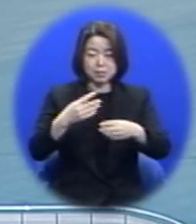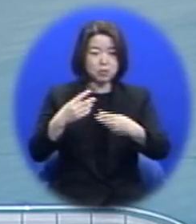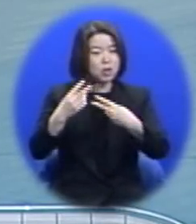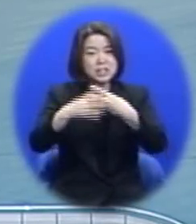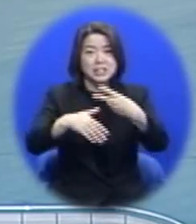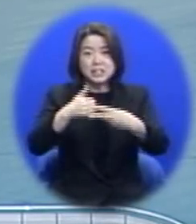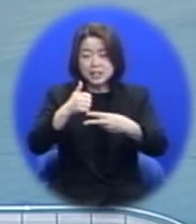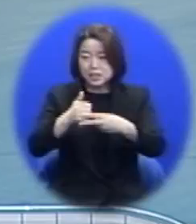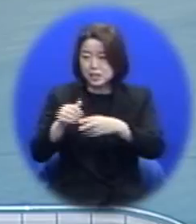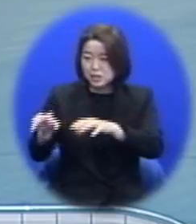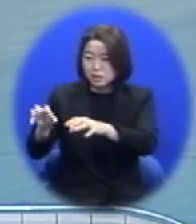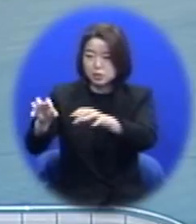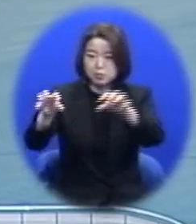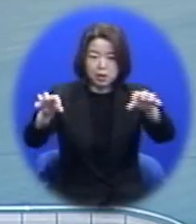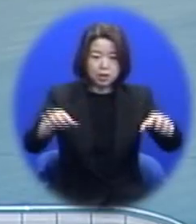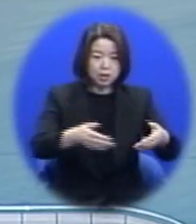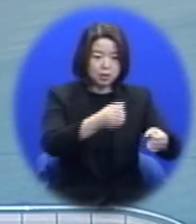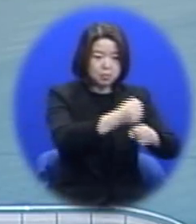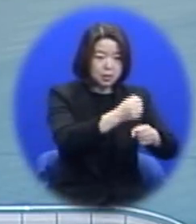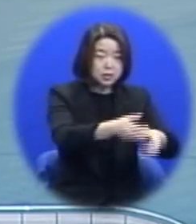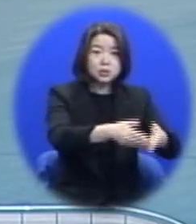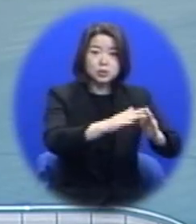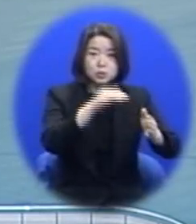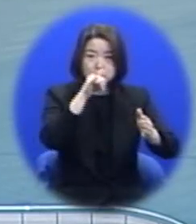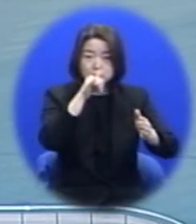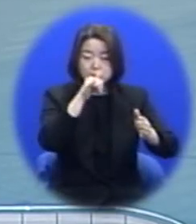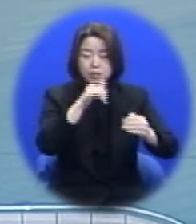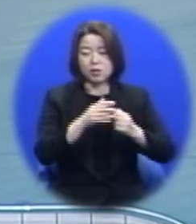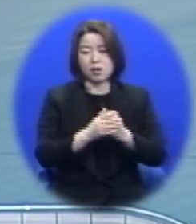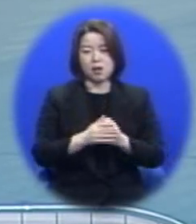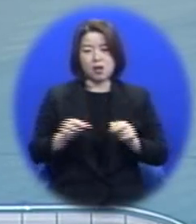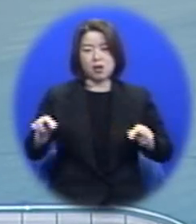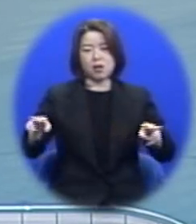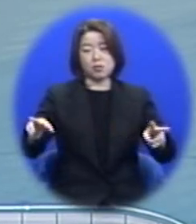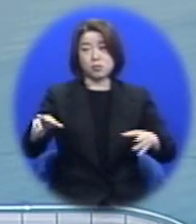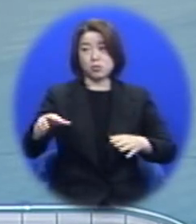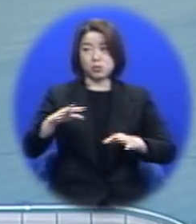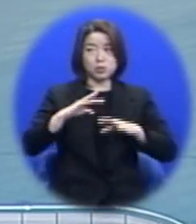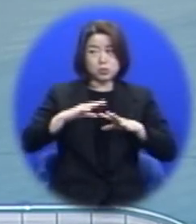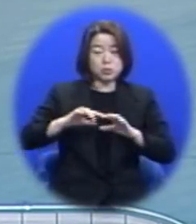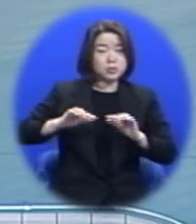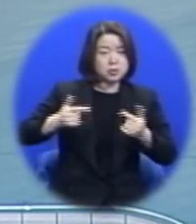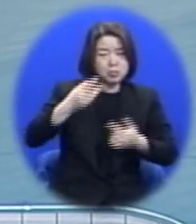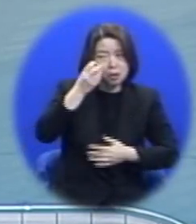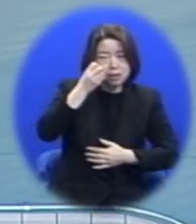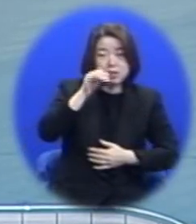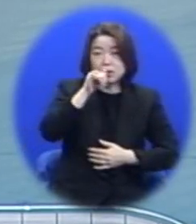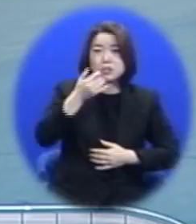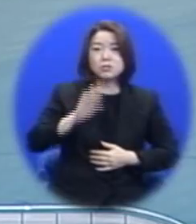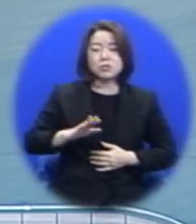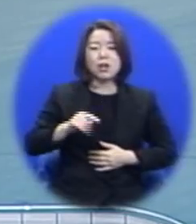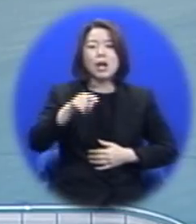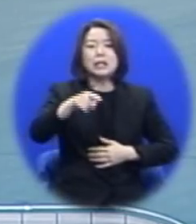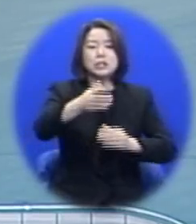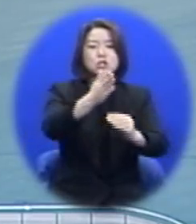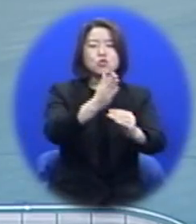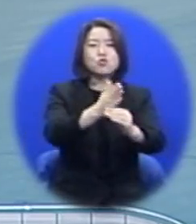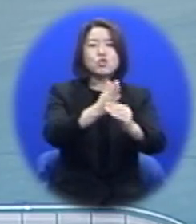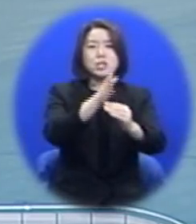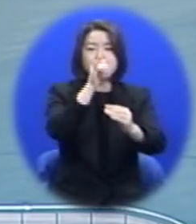들었지만 그런 마을 안에 있는 그 자그마한 교회는 얼마나 어려울까 하는 생각을